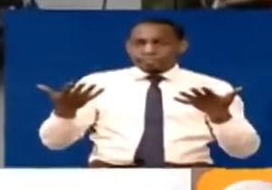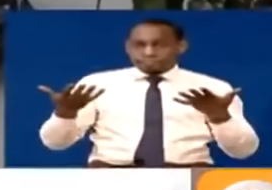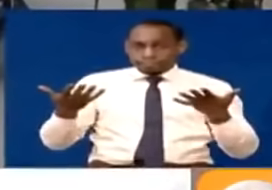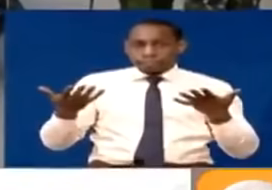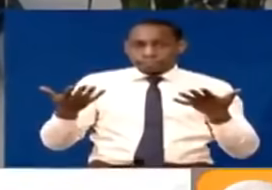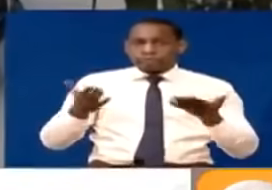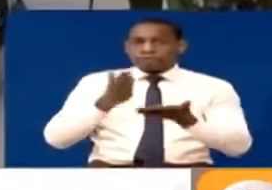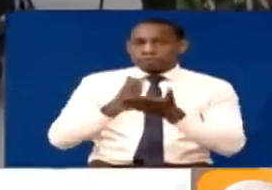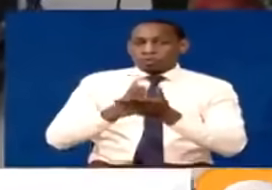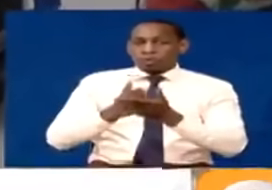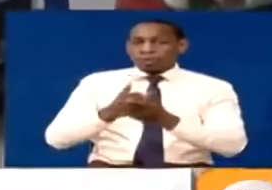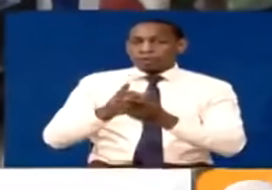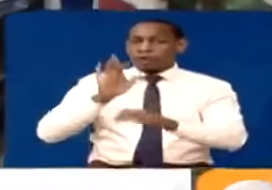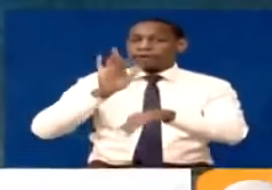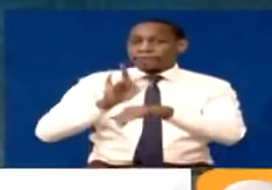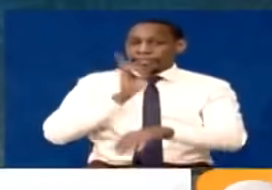ya nje wamepata pigo.